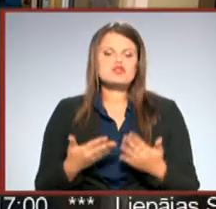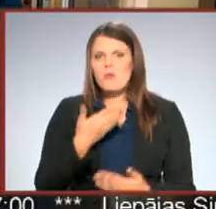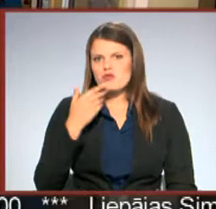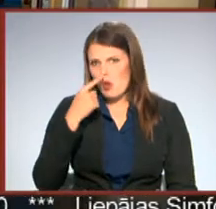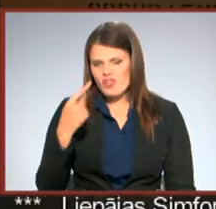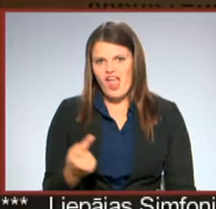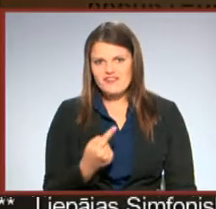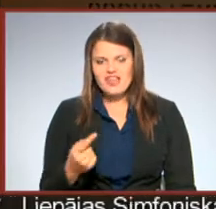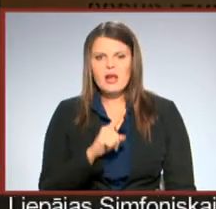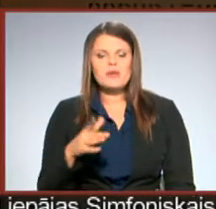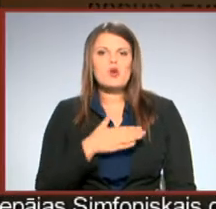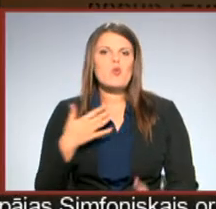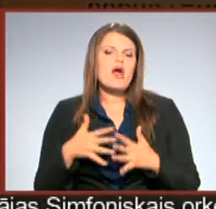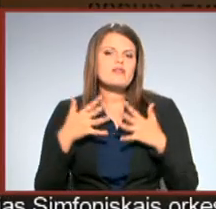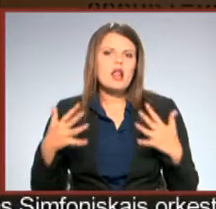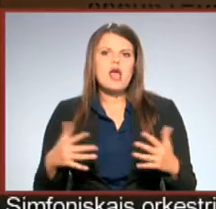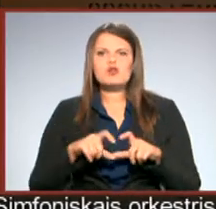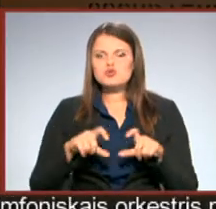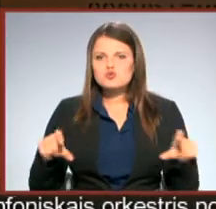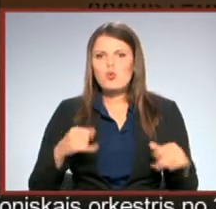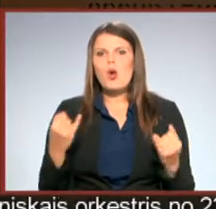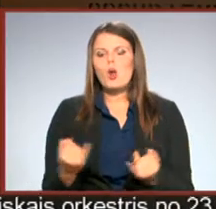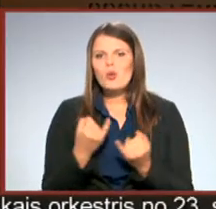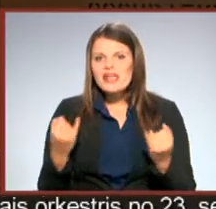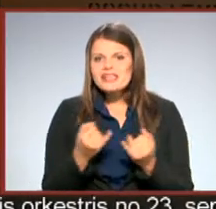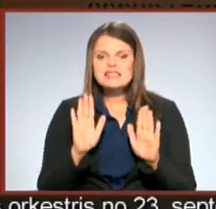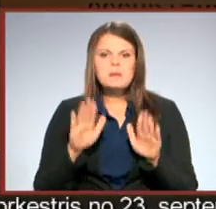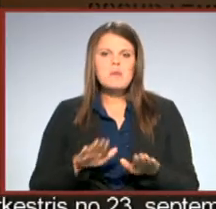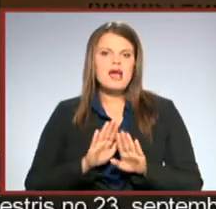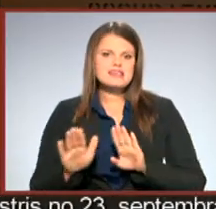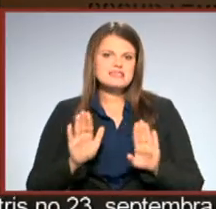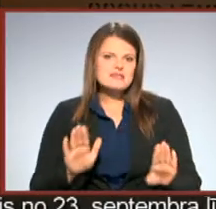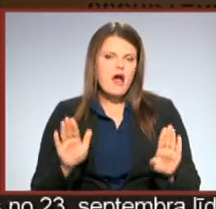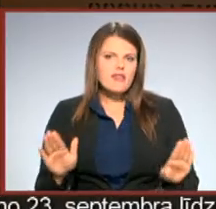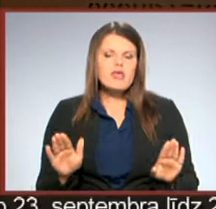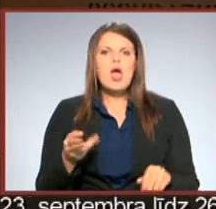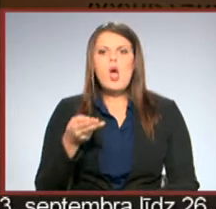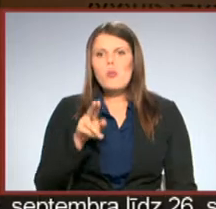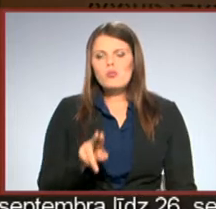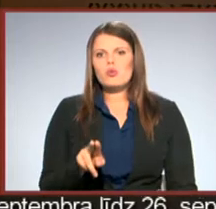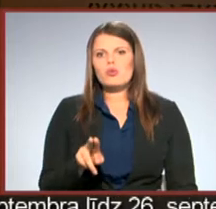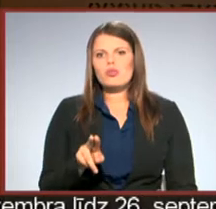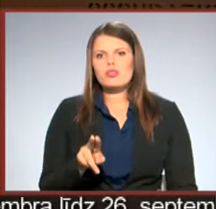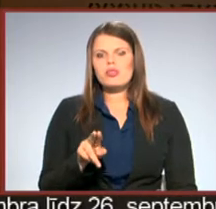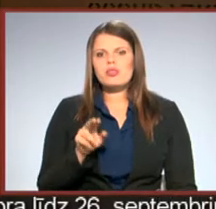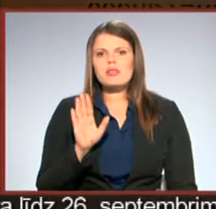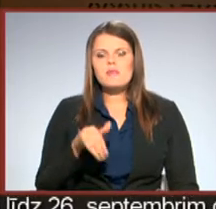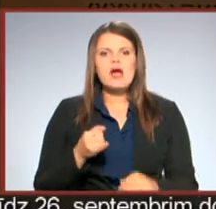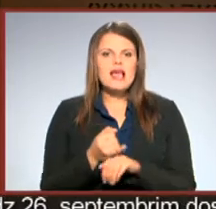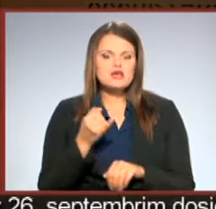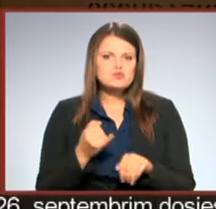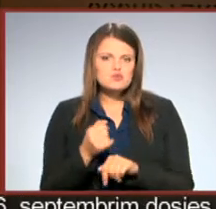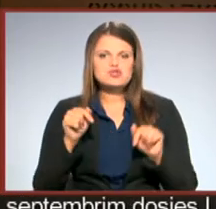nevienam. Ir ļoti liela skolu interese par izstādēm un par